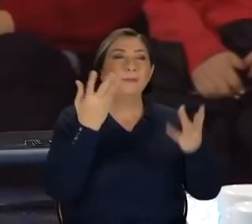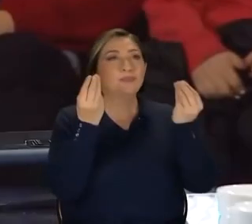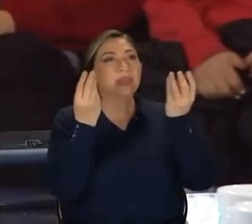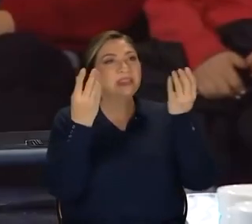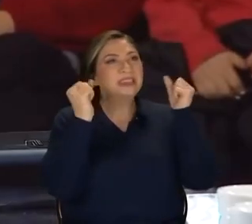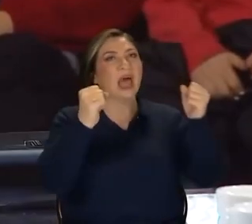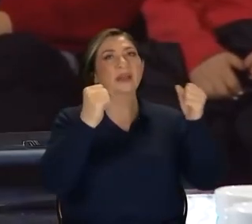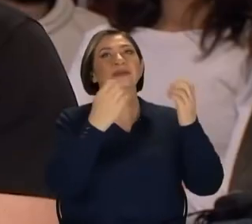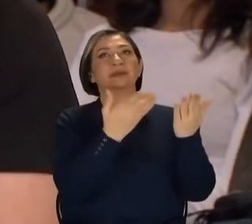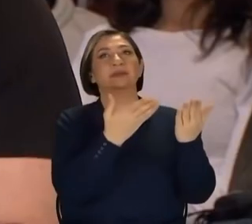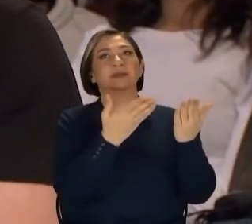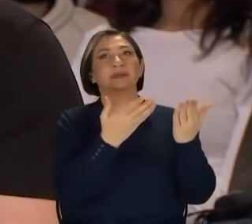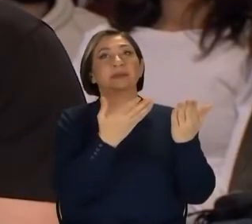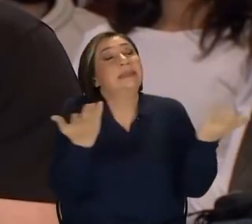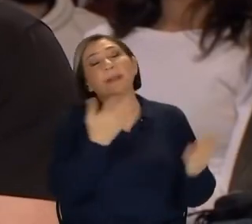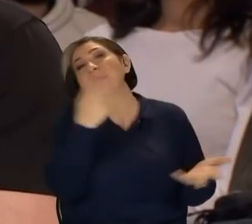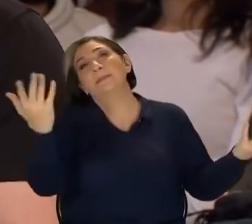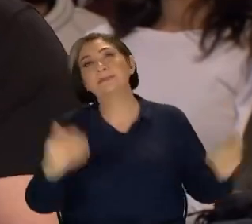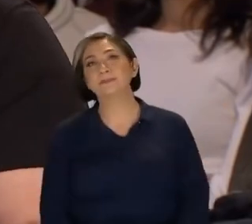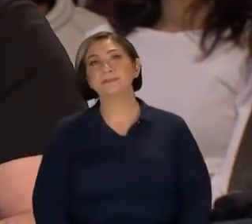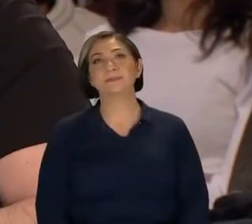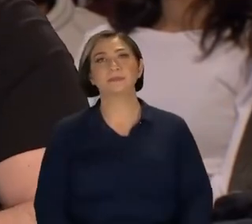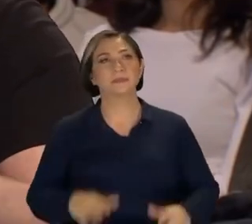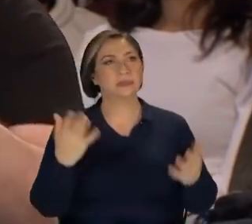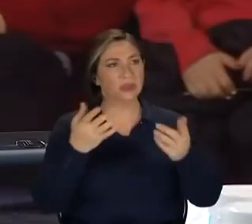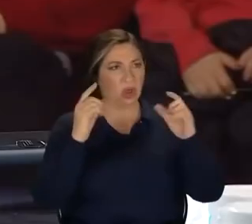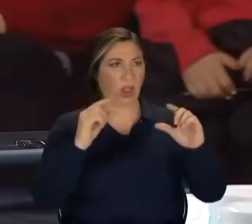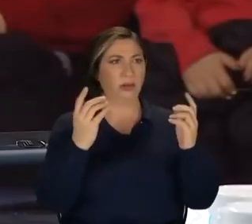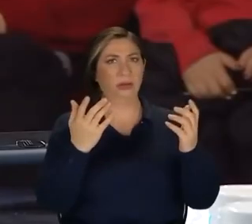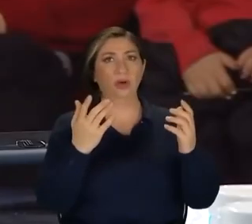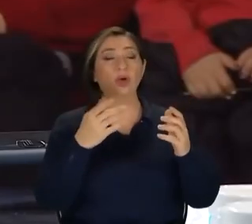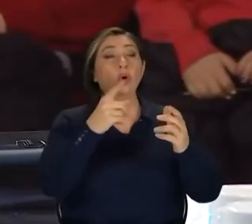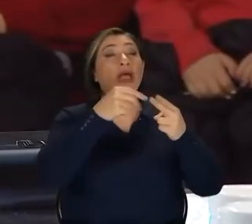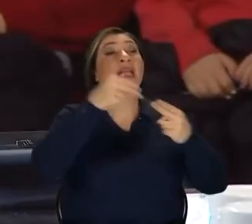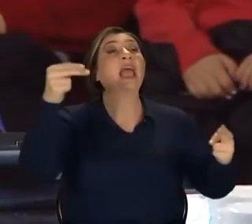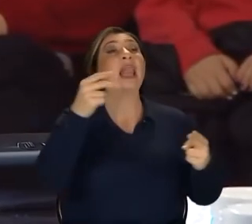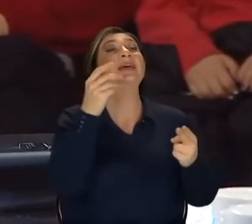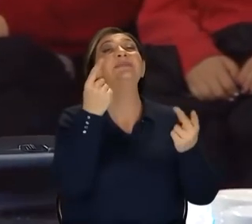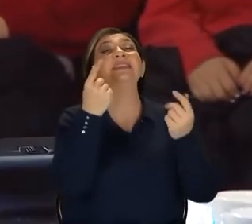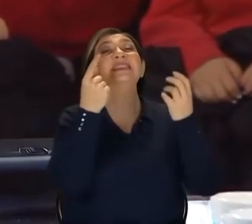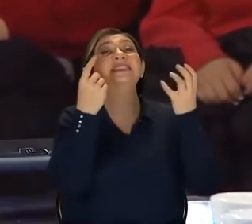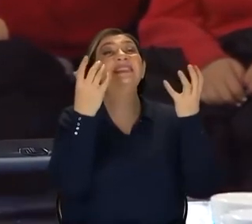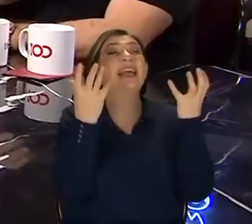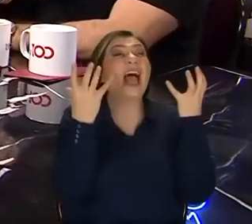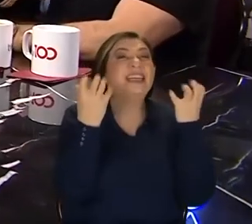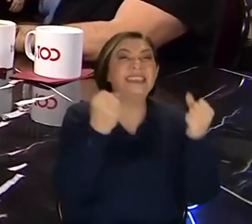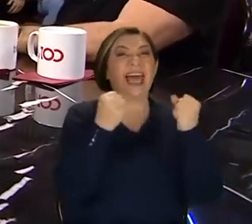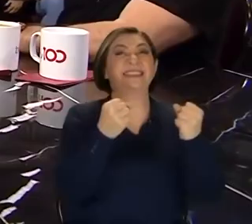birazcık, sert. Ne bileyim ben, nasıl hoşuma gidiyor. Ya? Kalın yani, mevzu kalın.